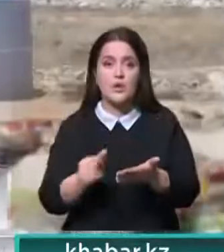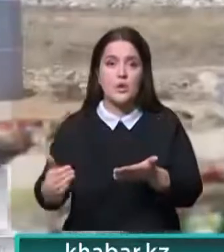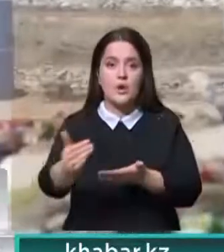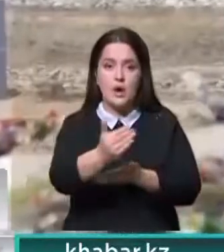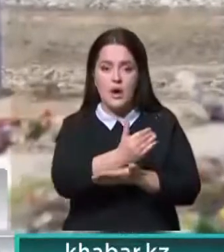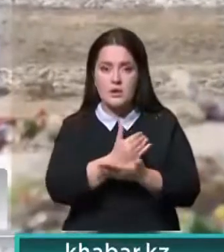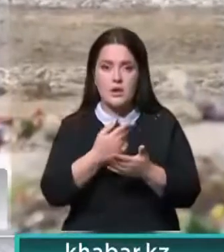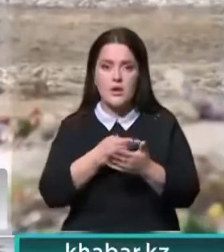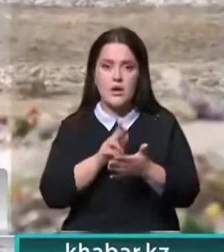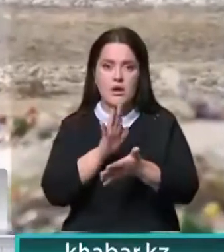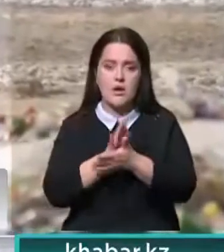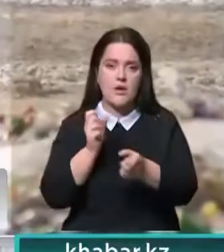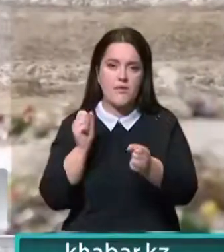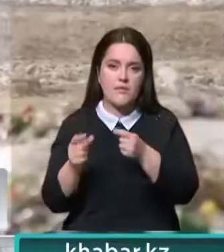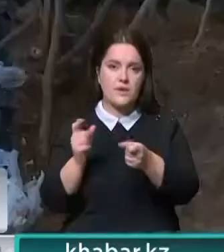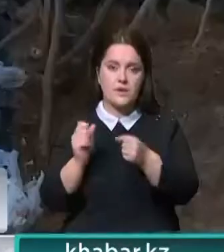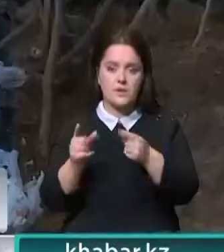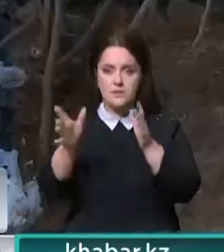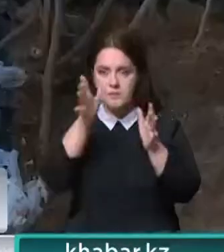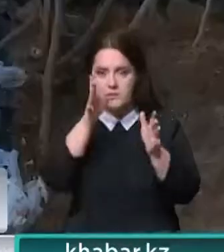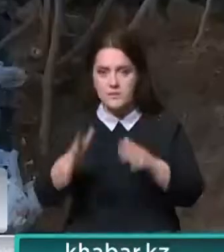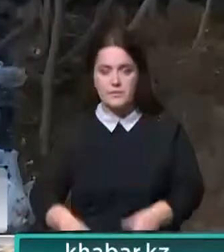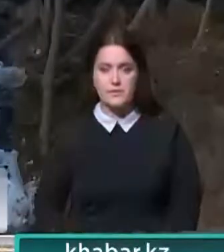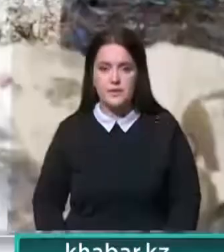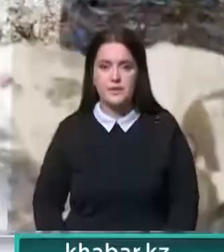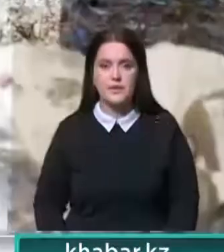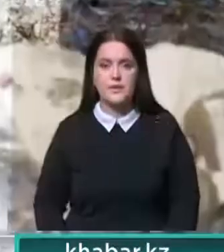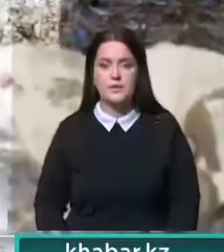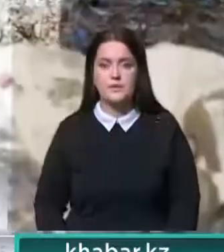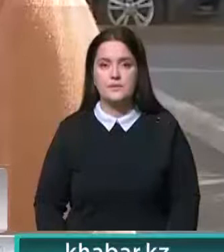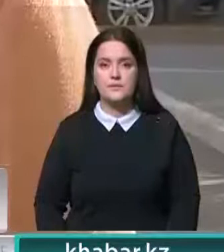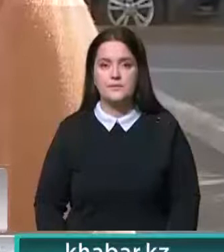активно убирают и несанкционированные свалки.